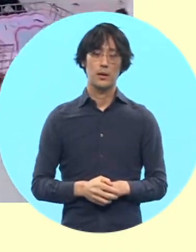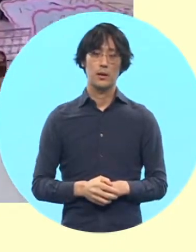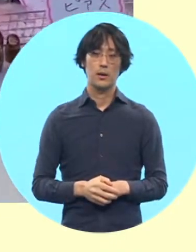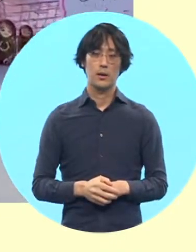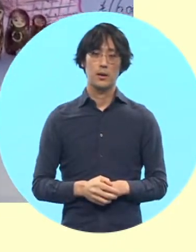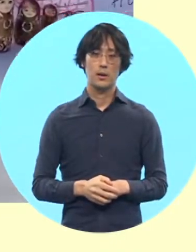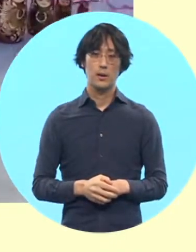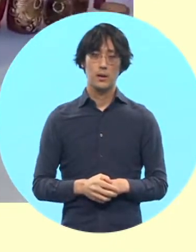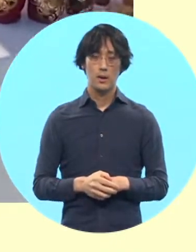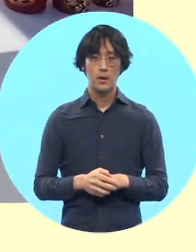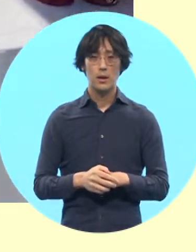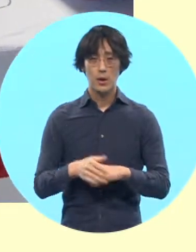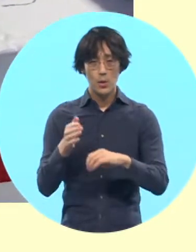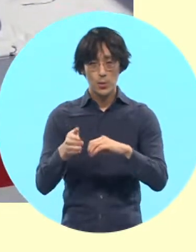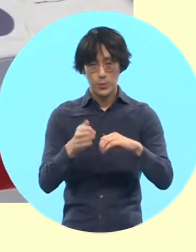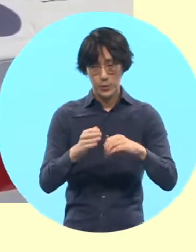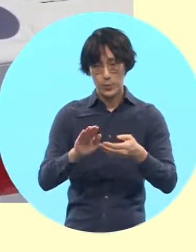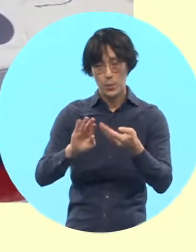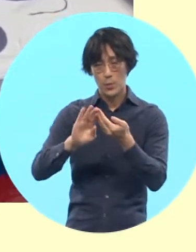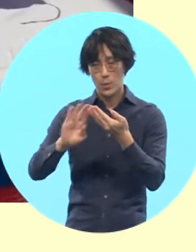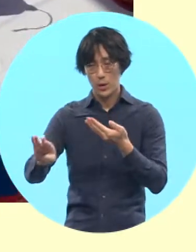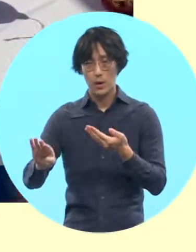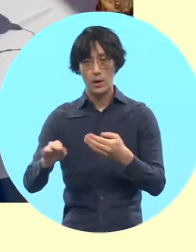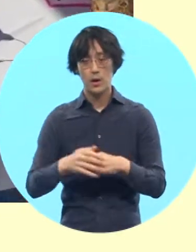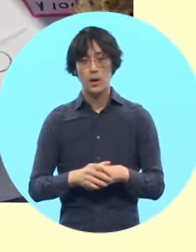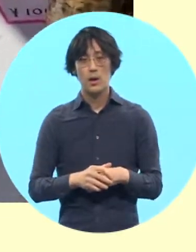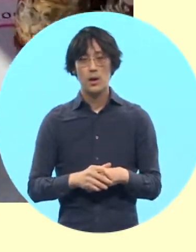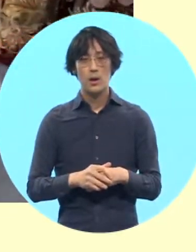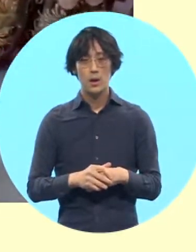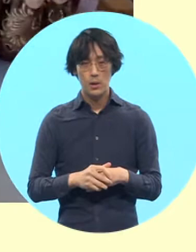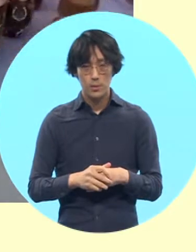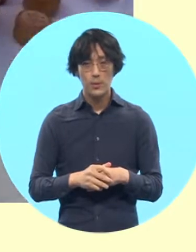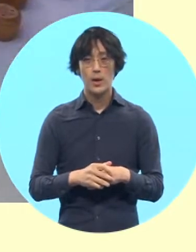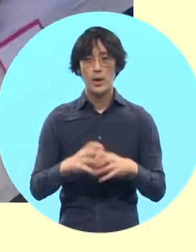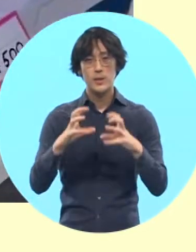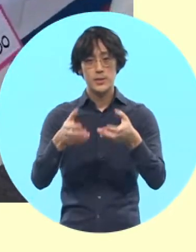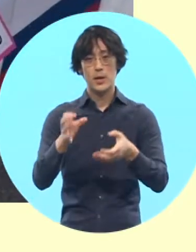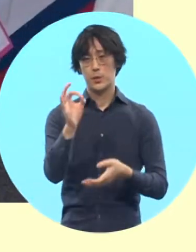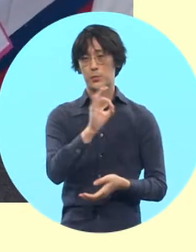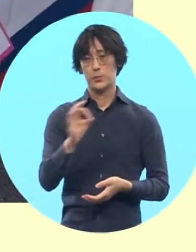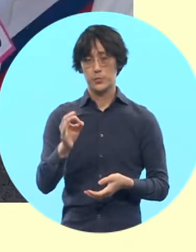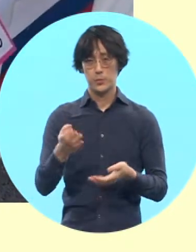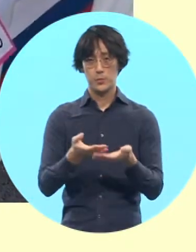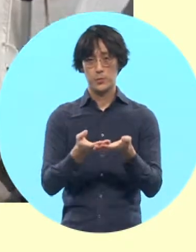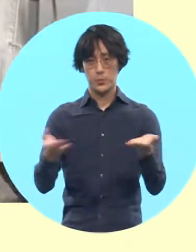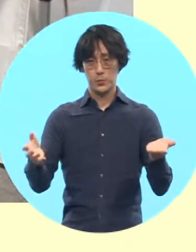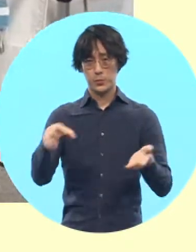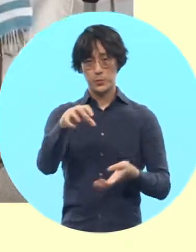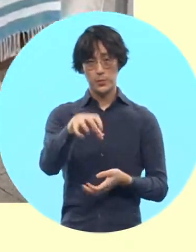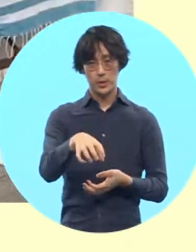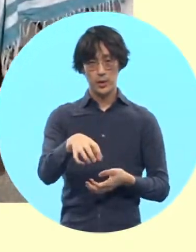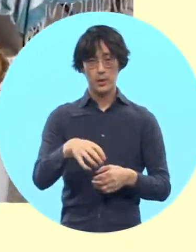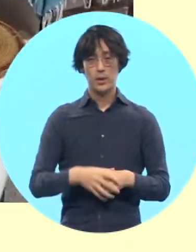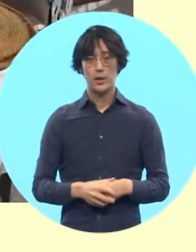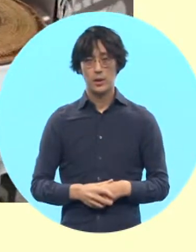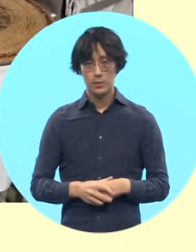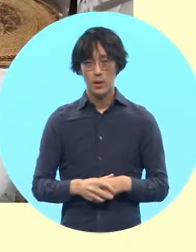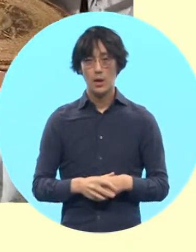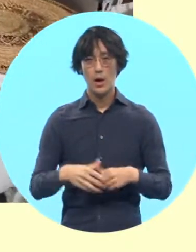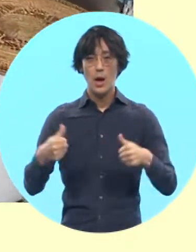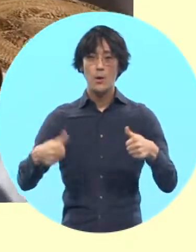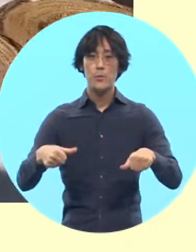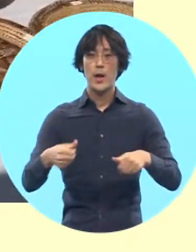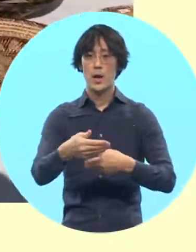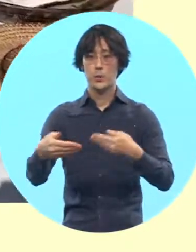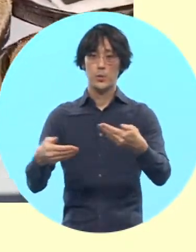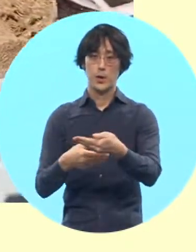ありますね。 はい、世界の雑貨などを販売するワールドバザールブースですとか、あとフェアトレード商品などもそちらで販